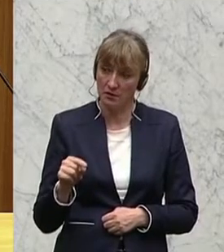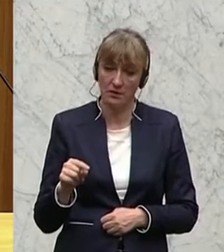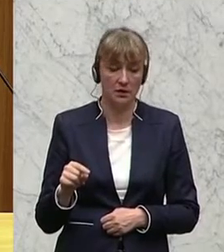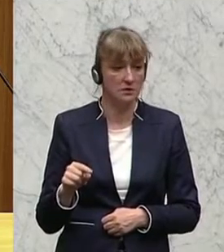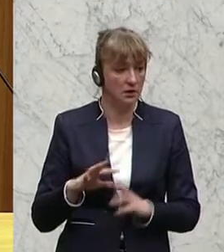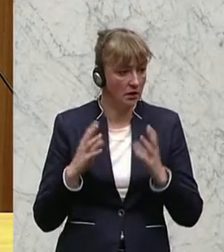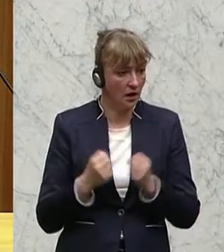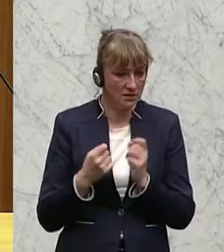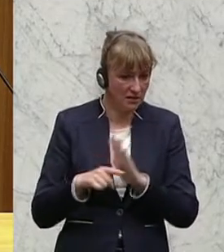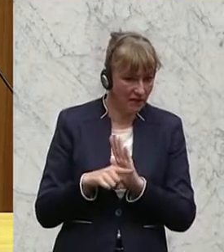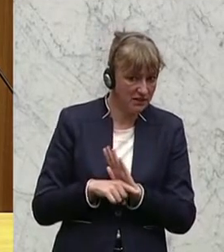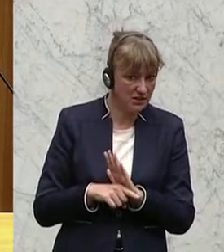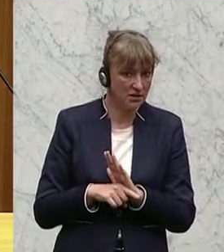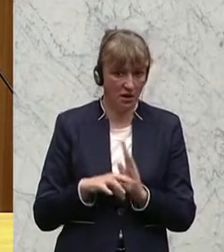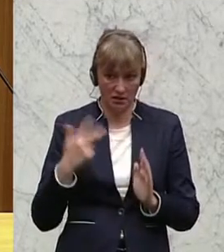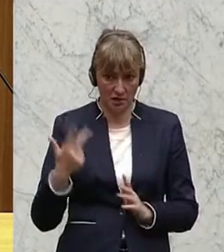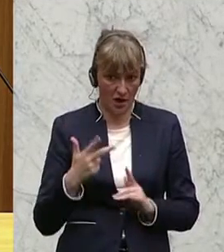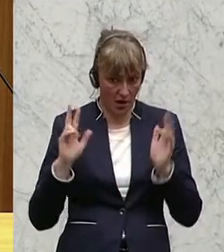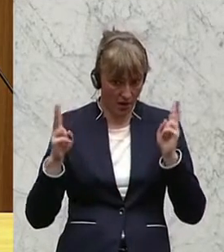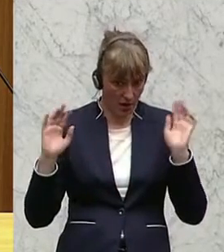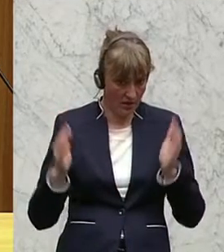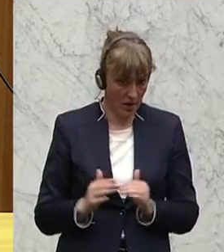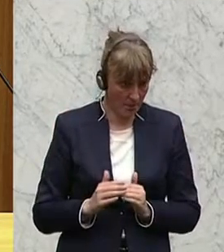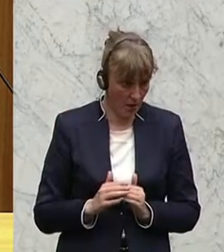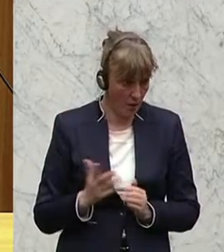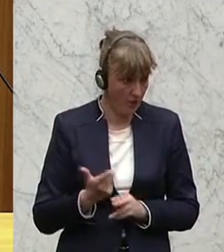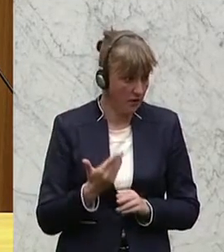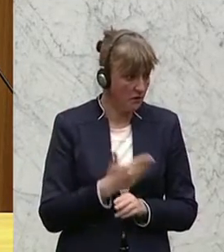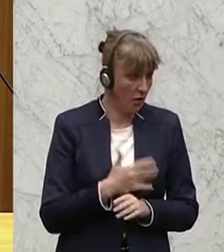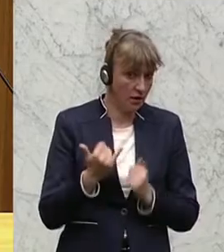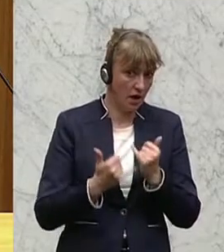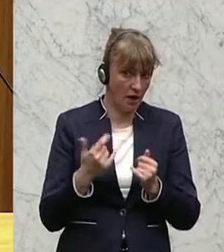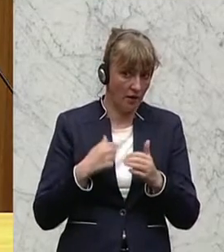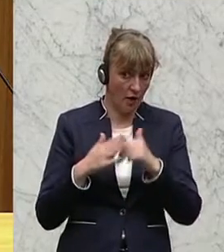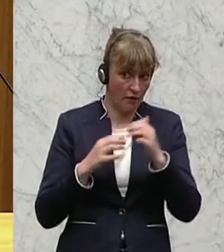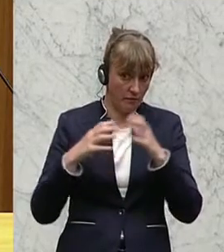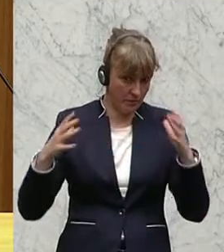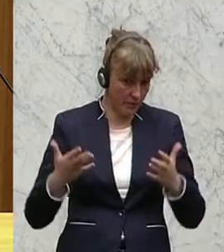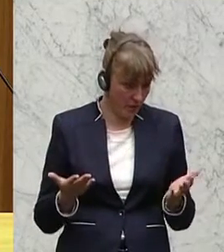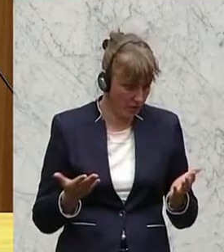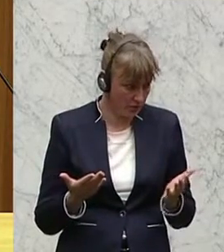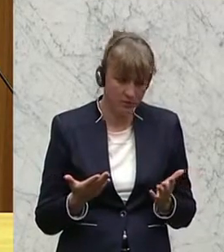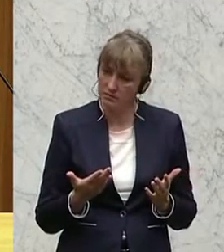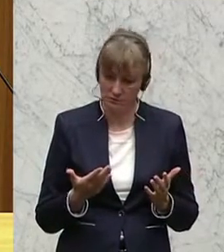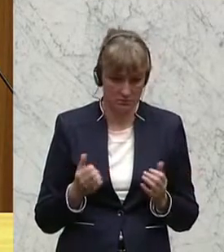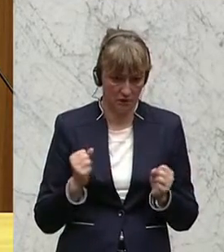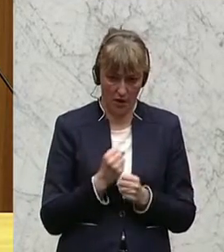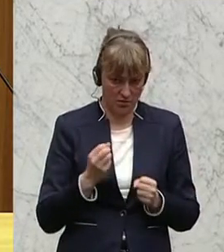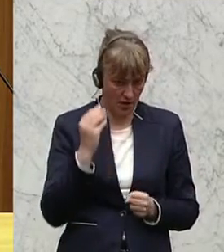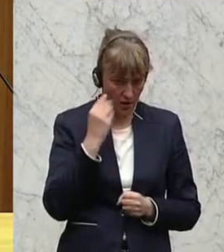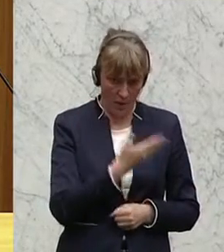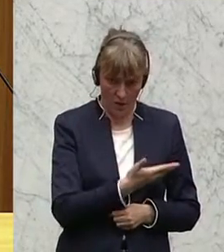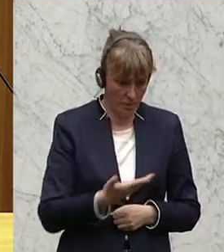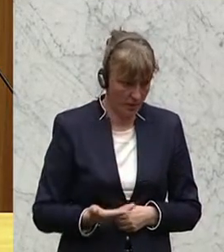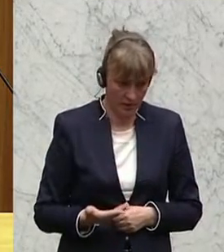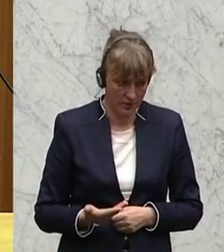diese ganzen Defizite in 3 Jahren abbauen können, die sich vorher über Jahre aufgebaut haben. Das können Sie doch im Ernst nicht glauben.